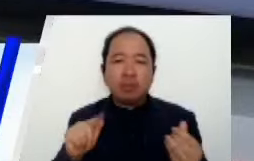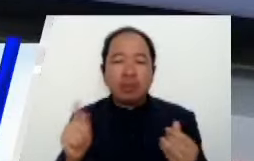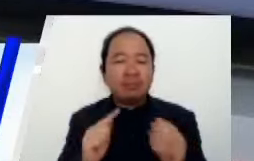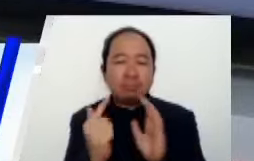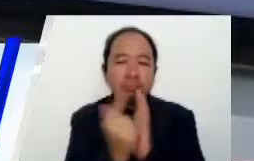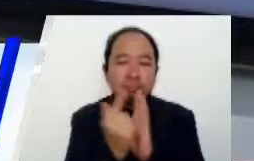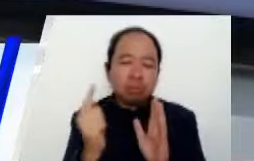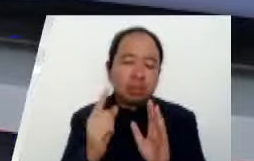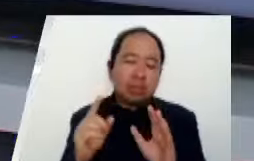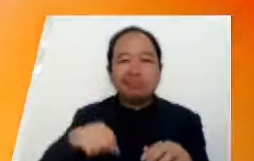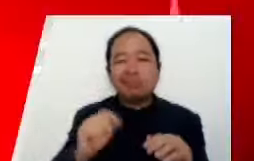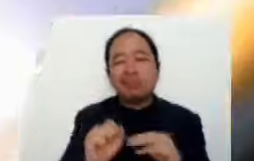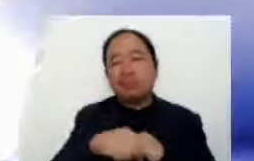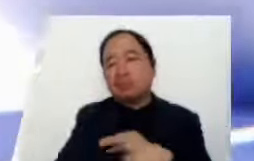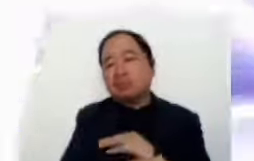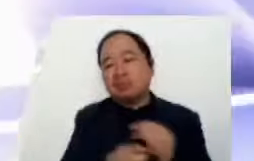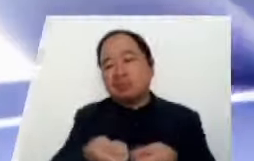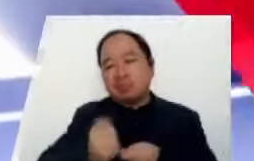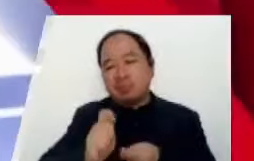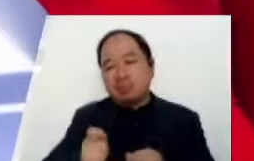pangingisda.